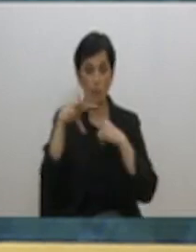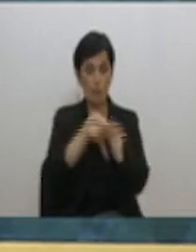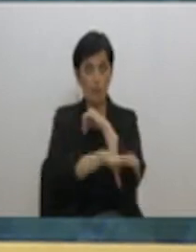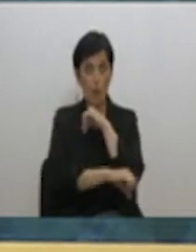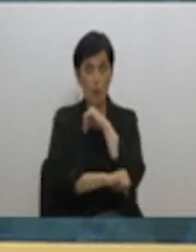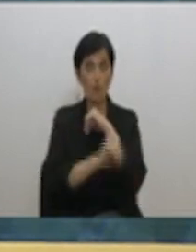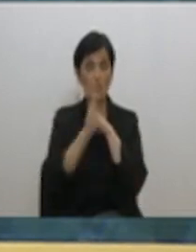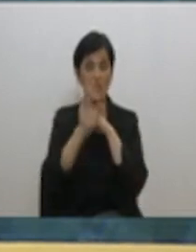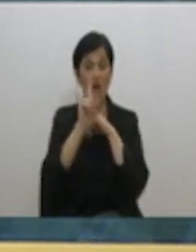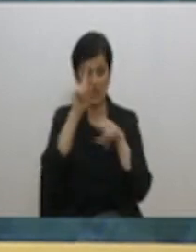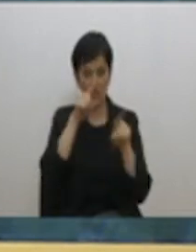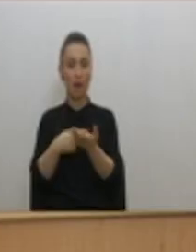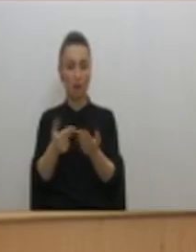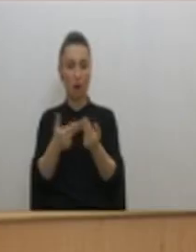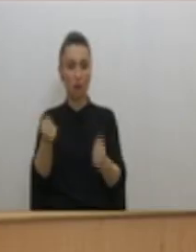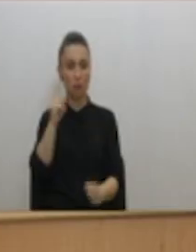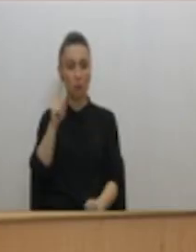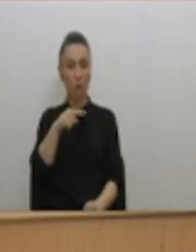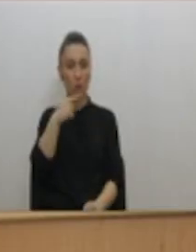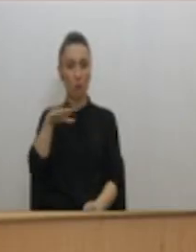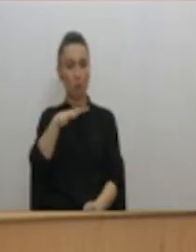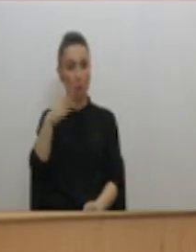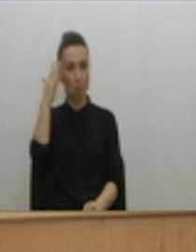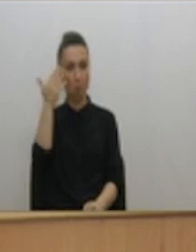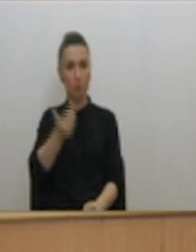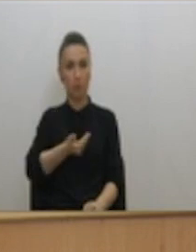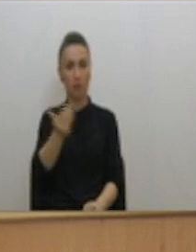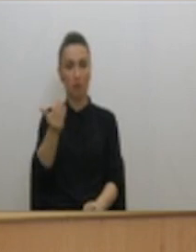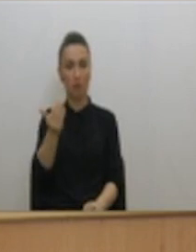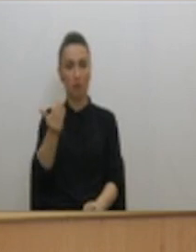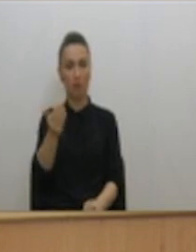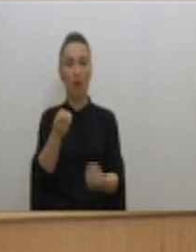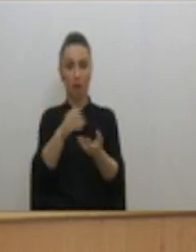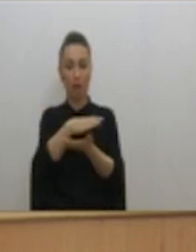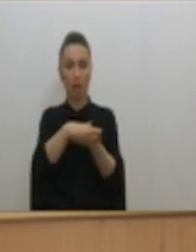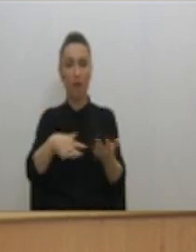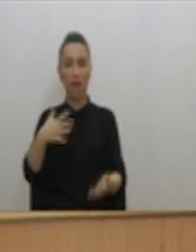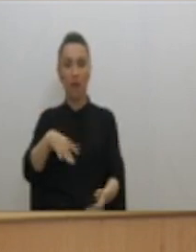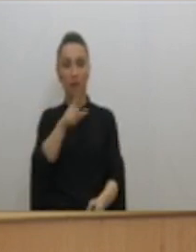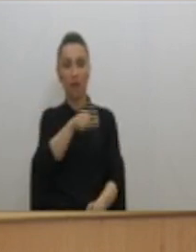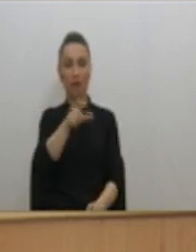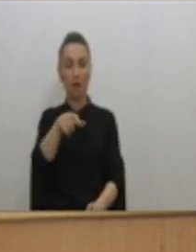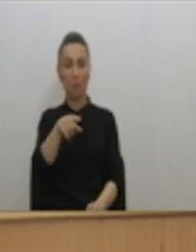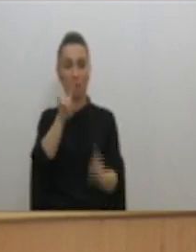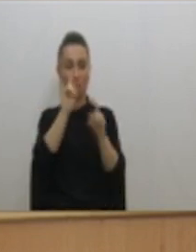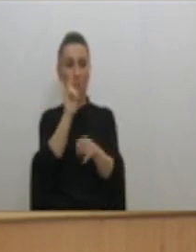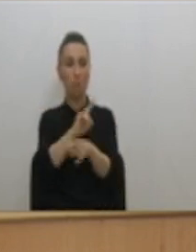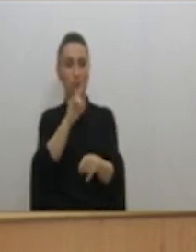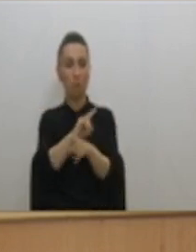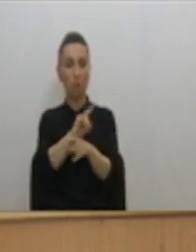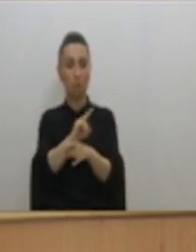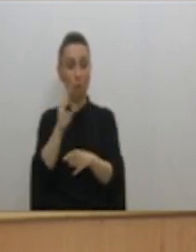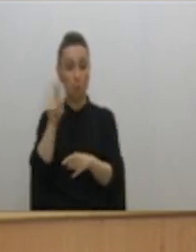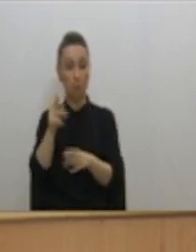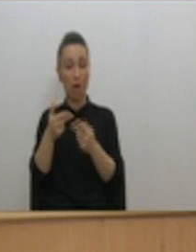რაც იქნება, გიიცით ჩემზე კარგად. რუსული ოცნება აგრძელებს ქართველი ხალხის მოტყუებას, როცა